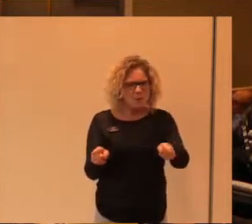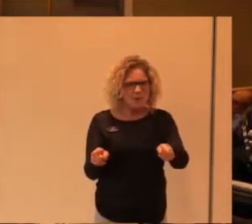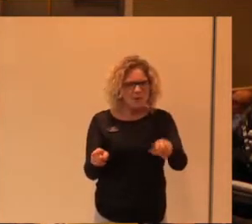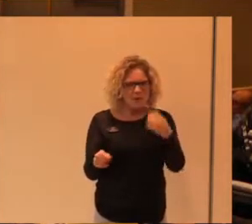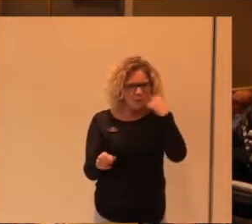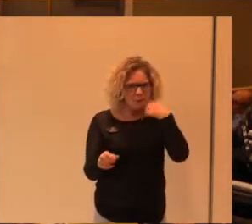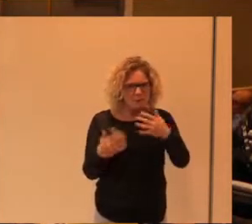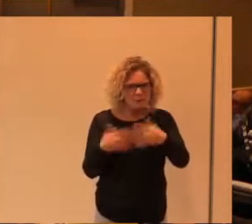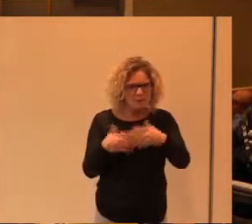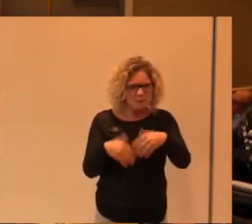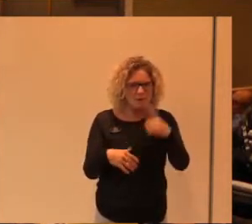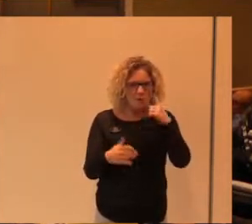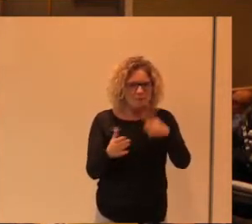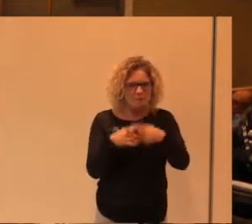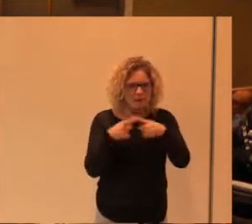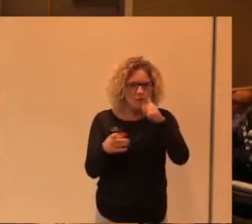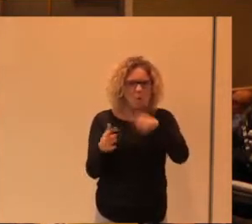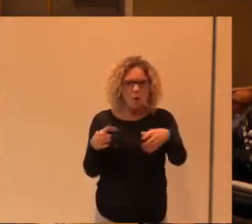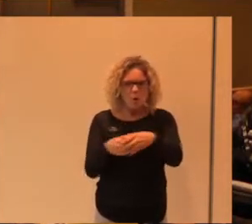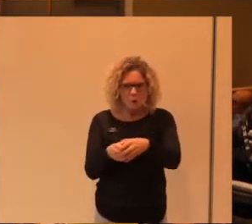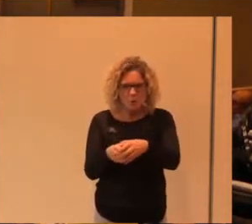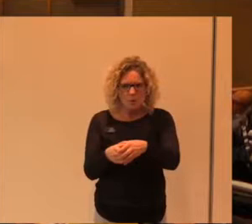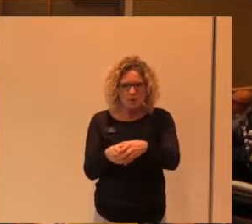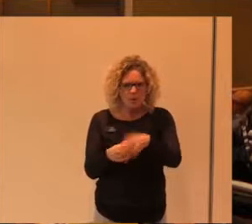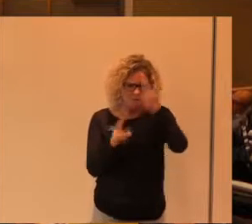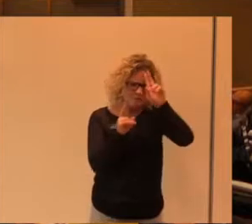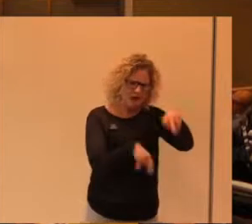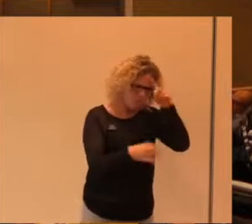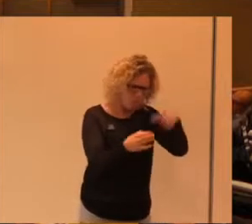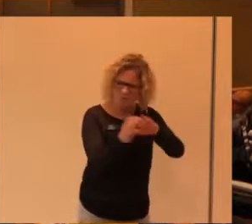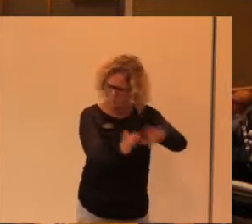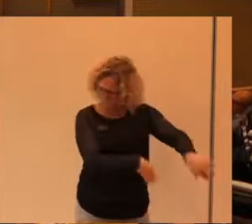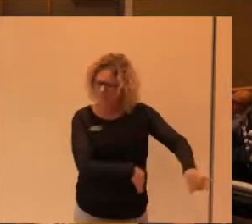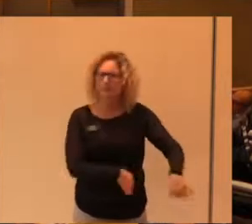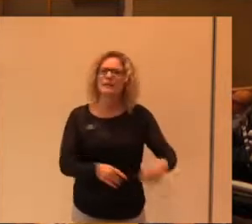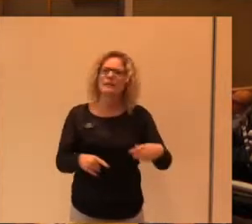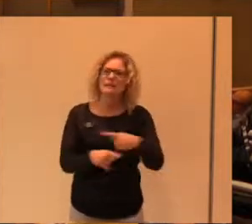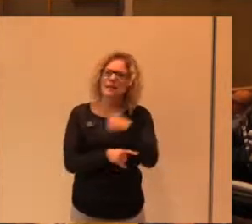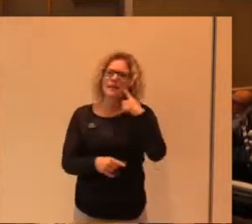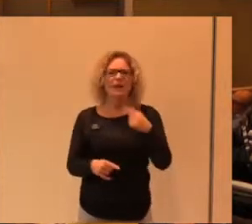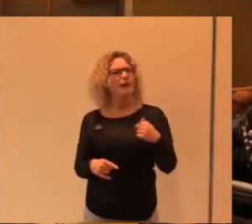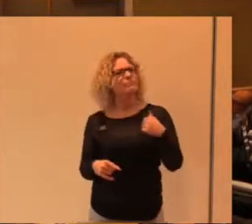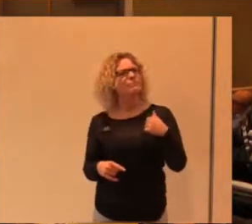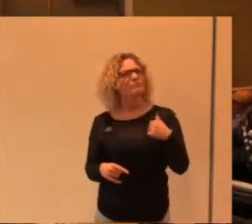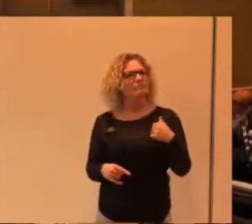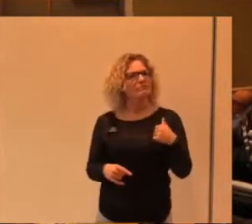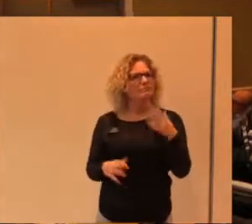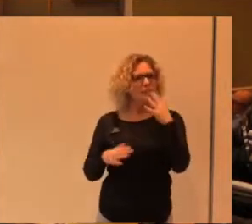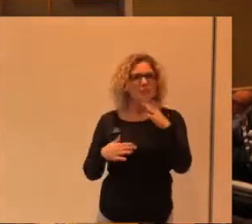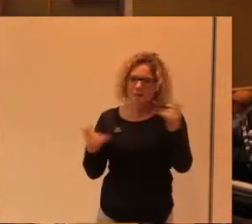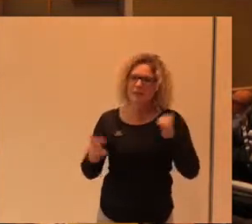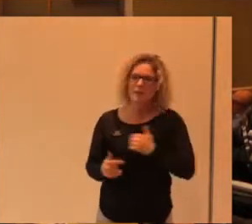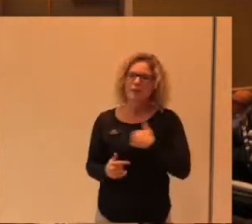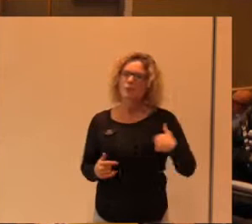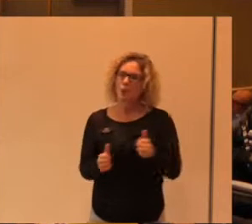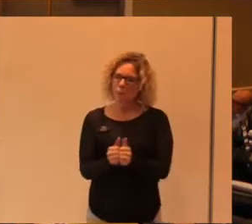kring målgrupp. De var mer intresserade av att ta fram någonting som skulle kunna användas av så många som möjligt av alla.